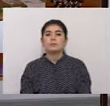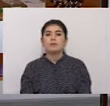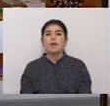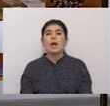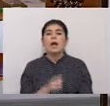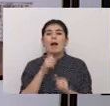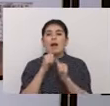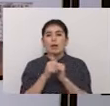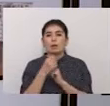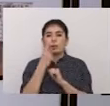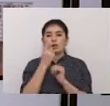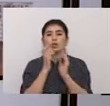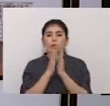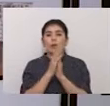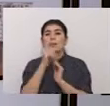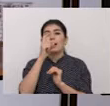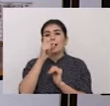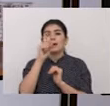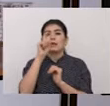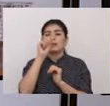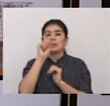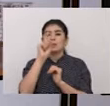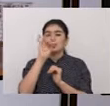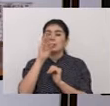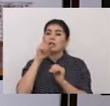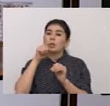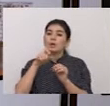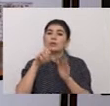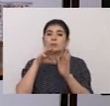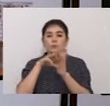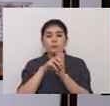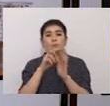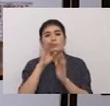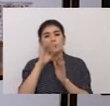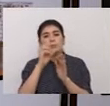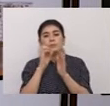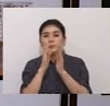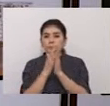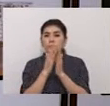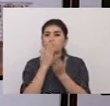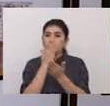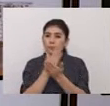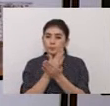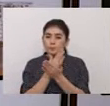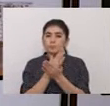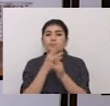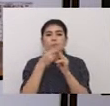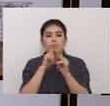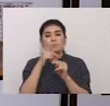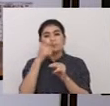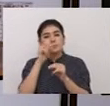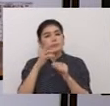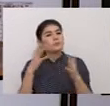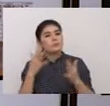Har bir kitob xazina, lekin ular orasida bebaho xazinalar ham bor. Ushbu gap qanday